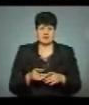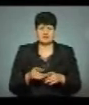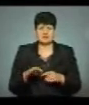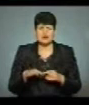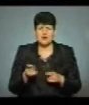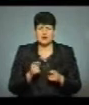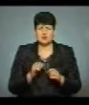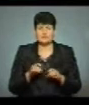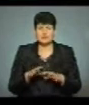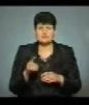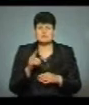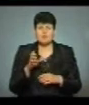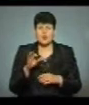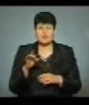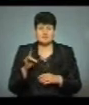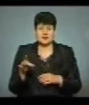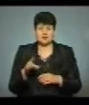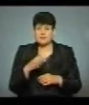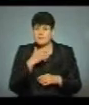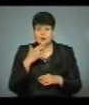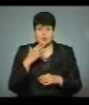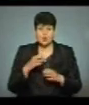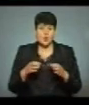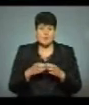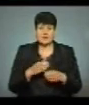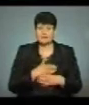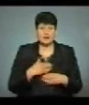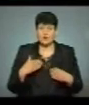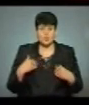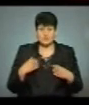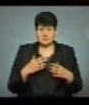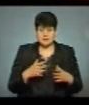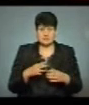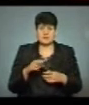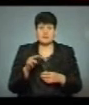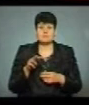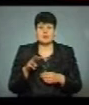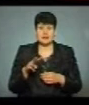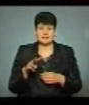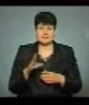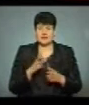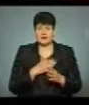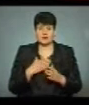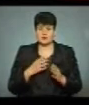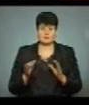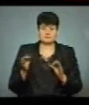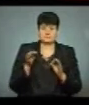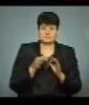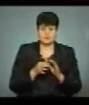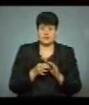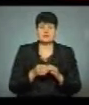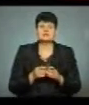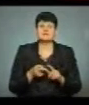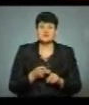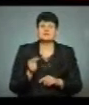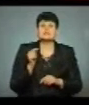що, зокрема, в Зборівському районі дуже багато громад не хотіли, в тому ж самому Лановецькому кущі, не хотіли йти в ту чи іншу громаду тільки з